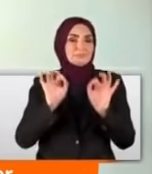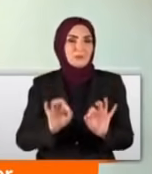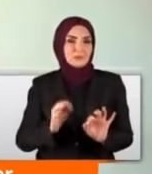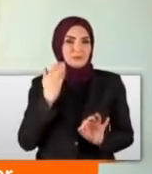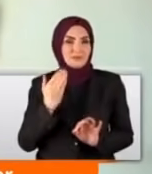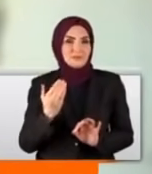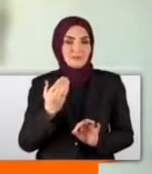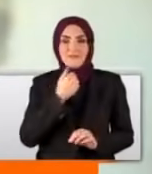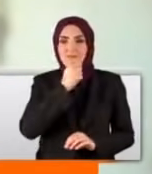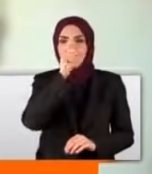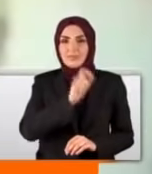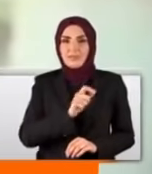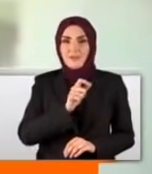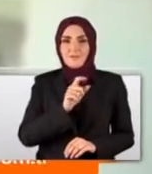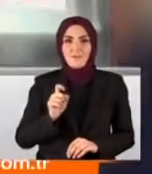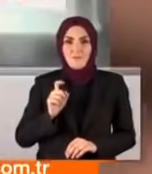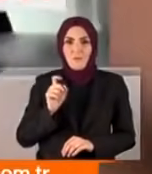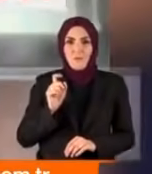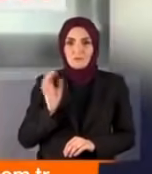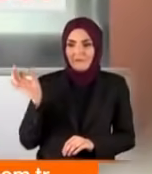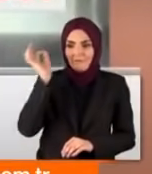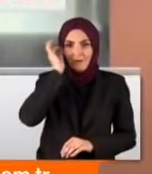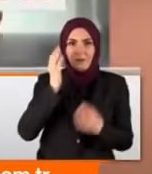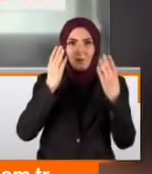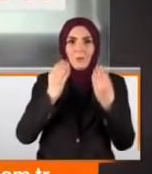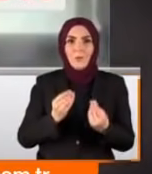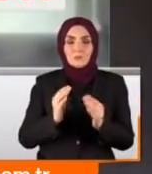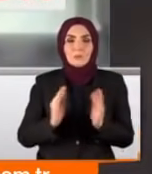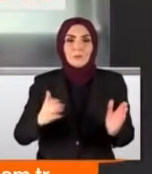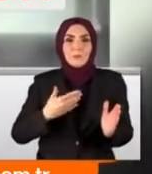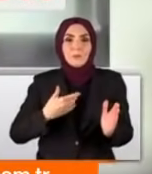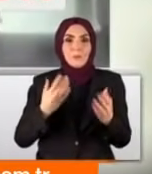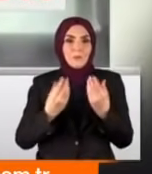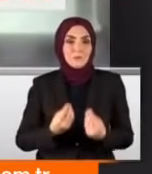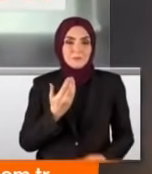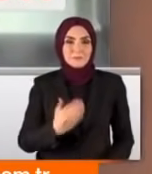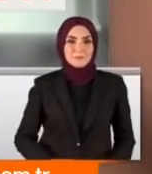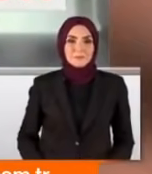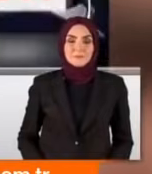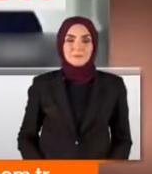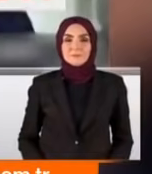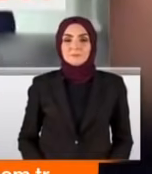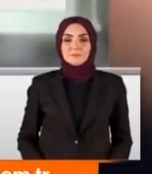Raju böceği fark edince büyük panik yaşadı. Oh! Oh my God!